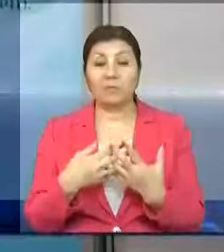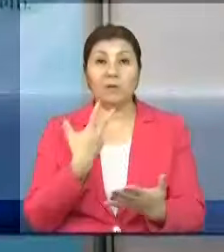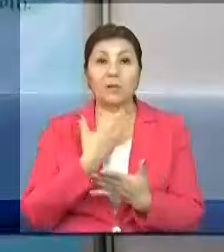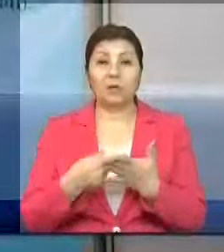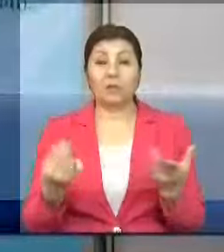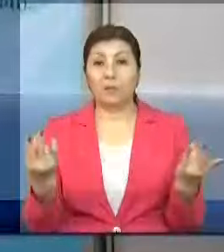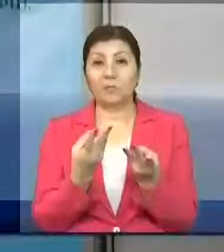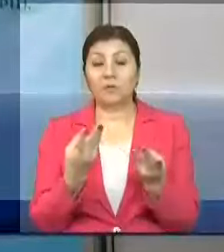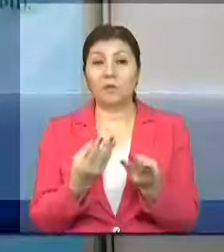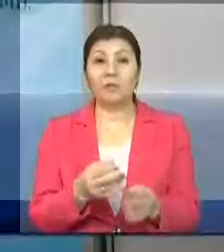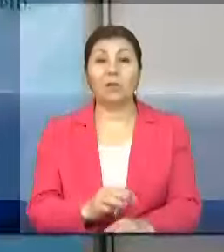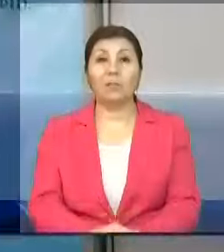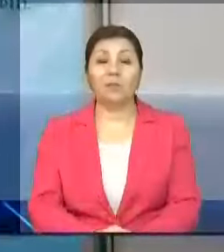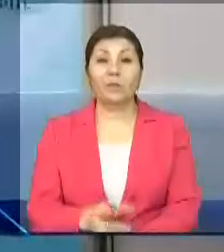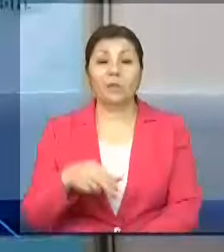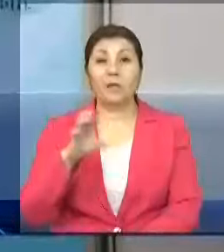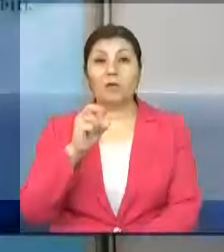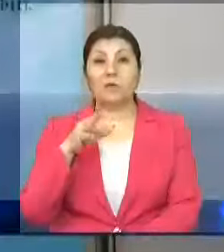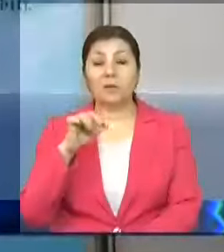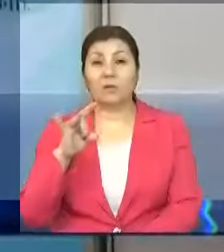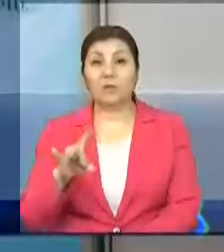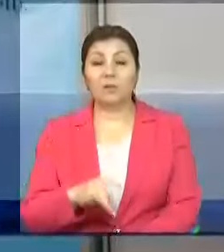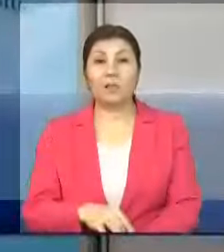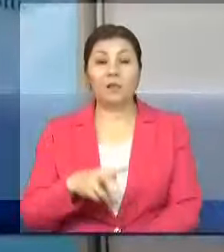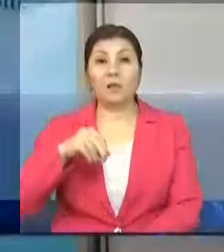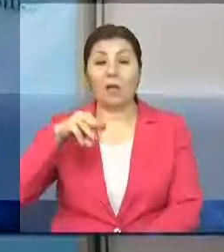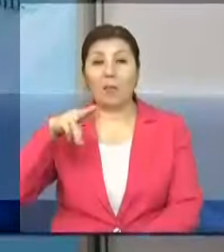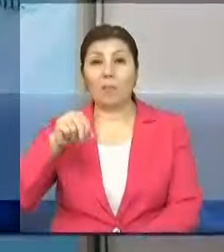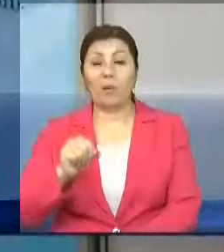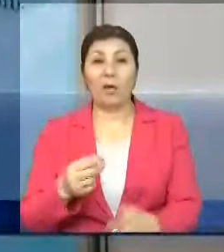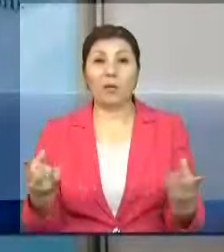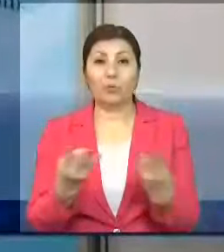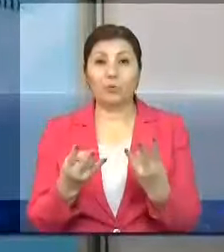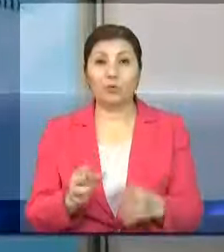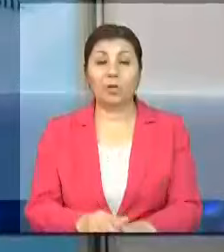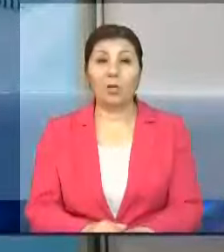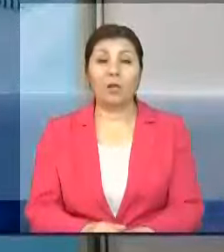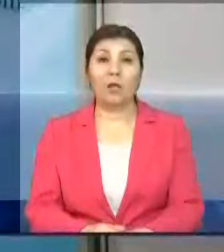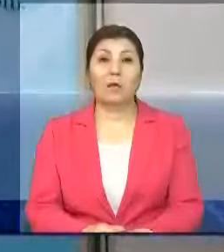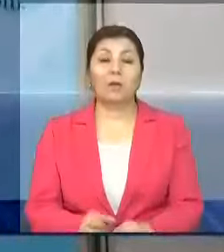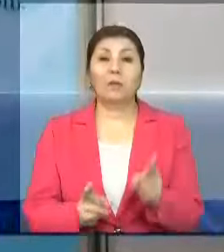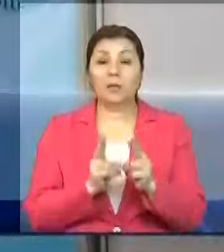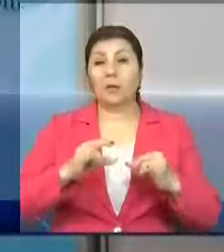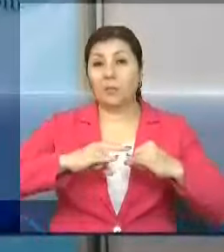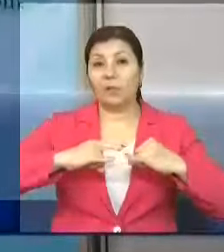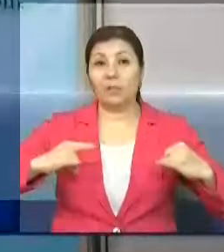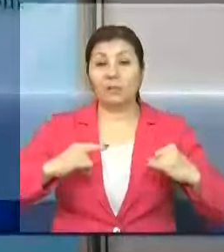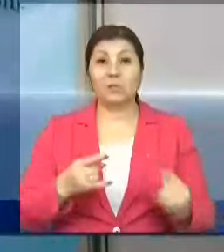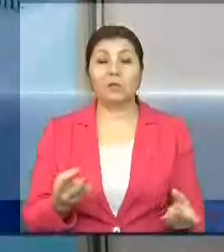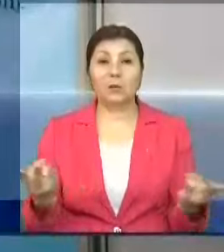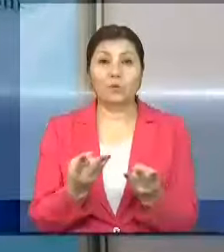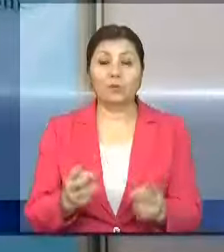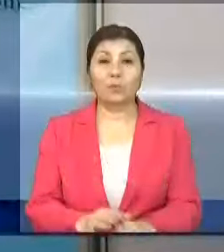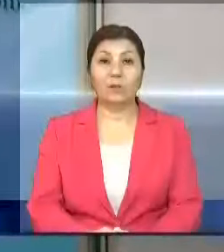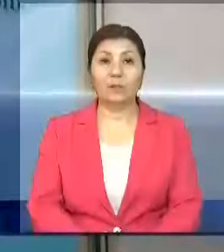и коагуляторами, диссекторами, вплоть лампами, операционными столами. Но есть необходимость